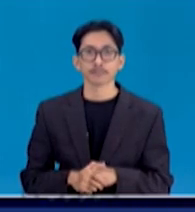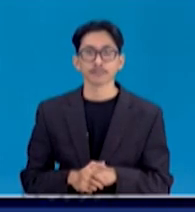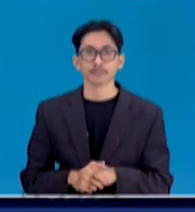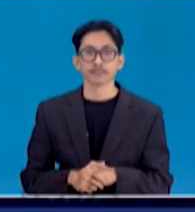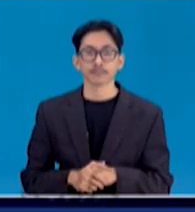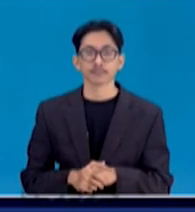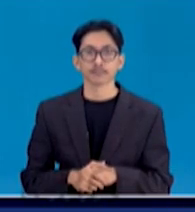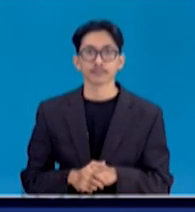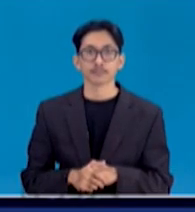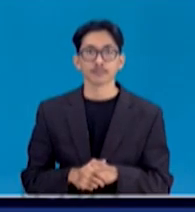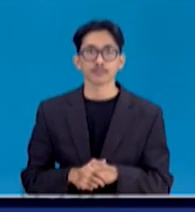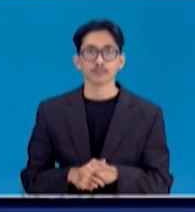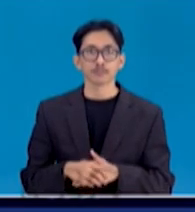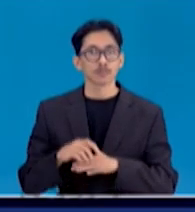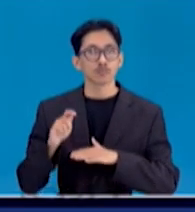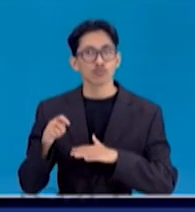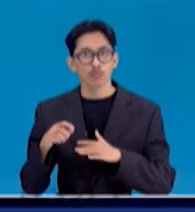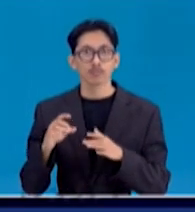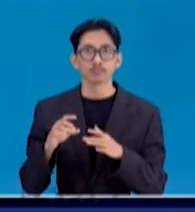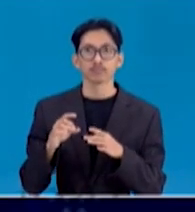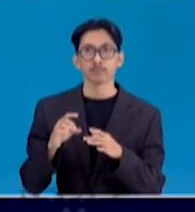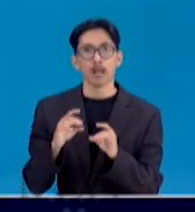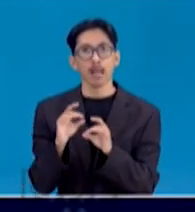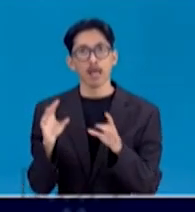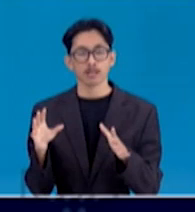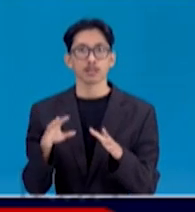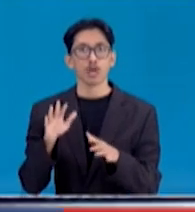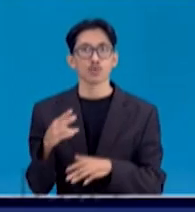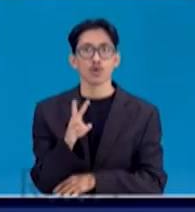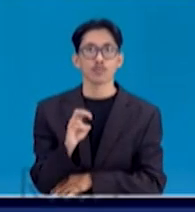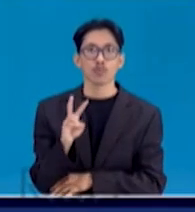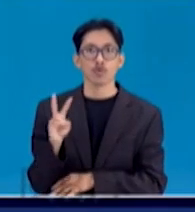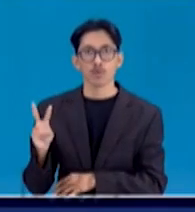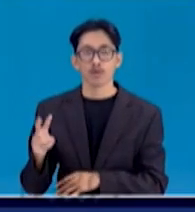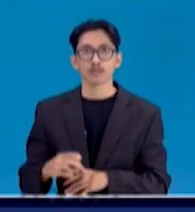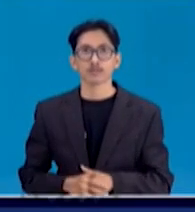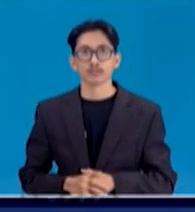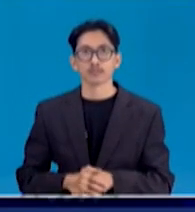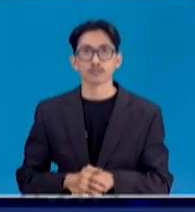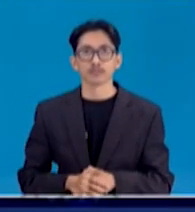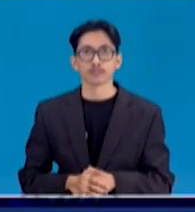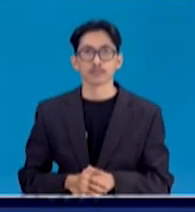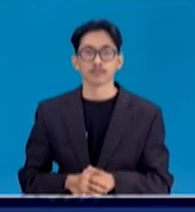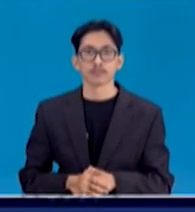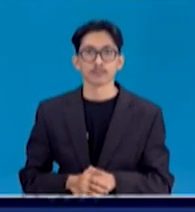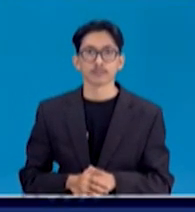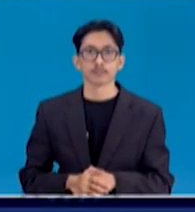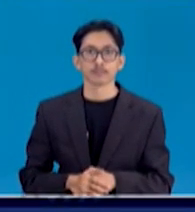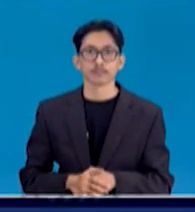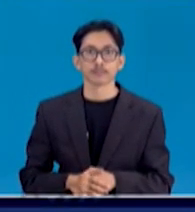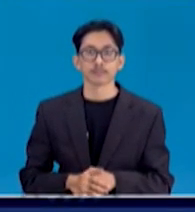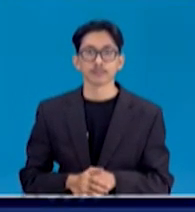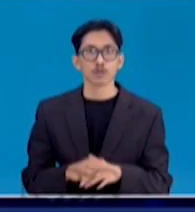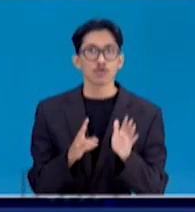724 garing SK garing hukum garing 10 Romawi garing 2022. Pengadilan Negeri tersebut setelah membaca penetapan Ketua Pengadilan Negeri Jakarta Selatan